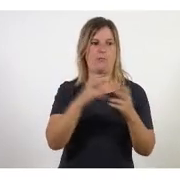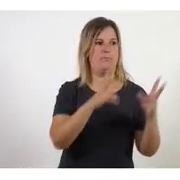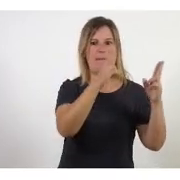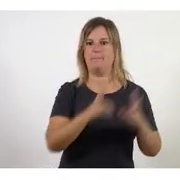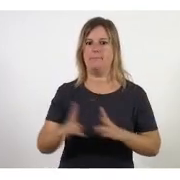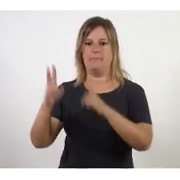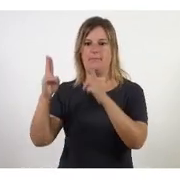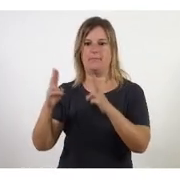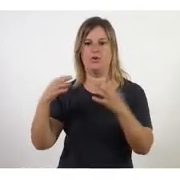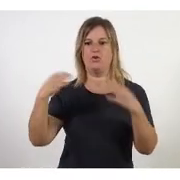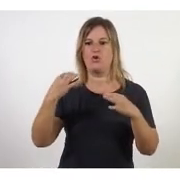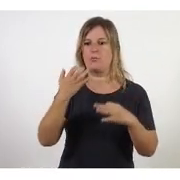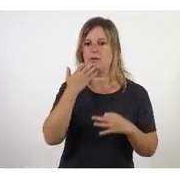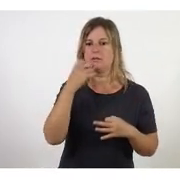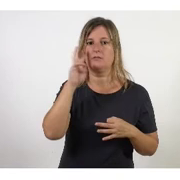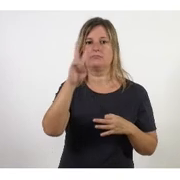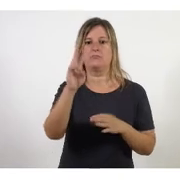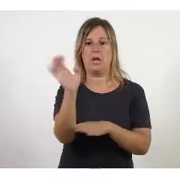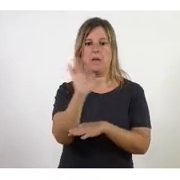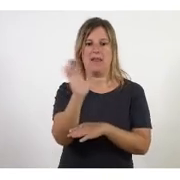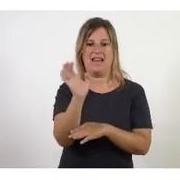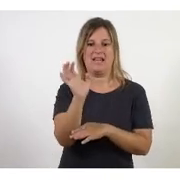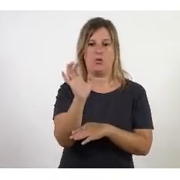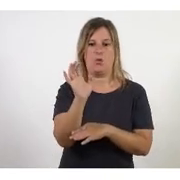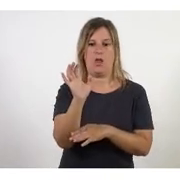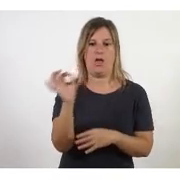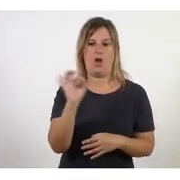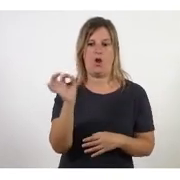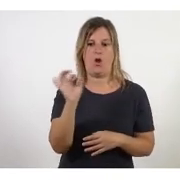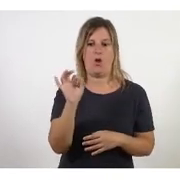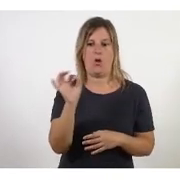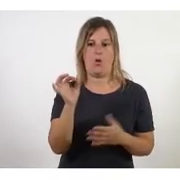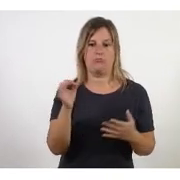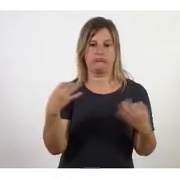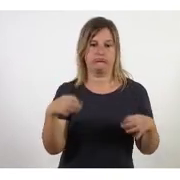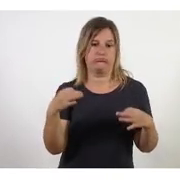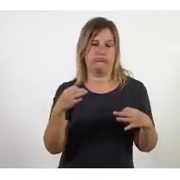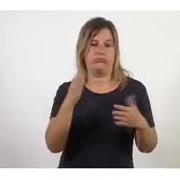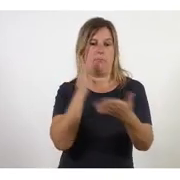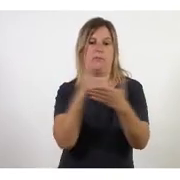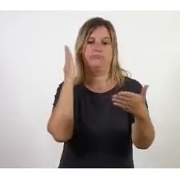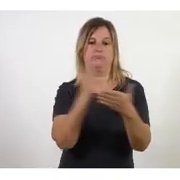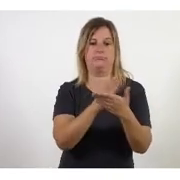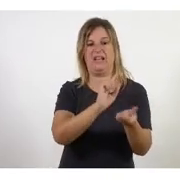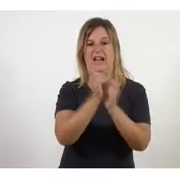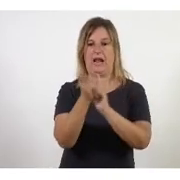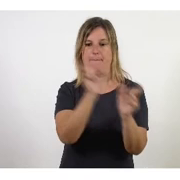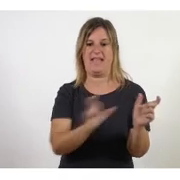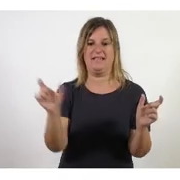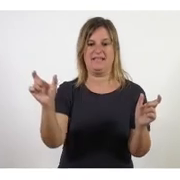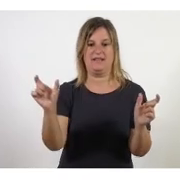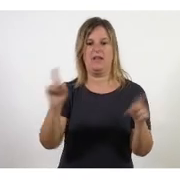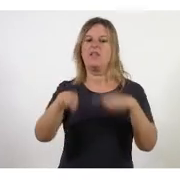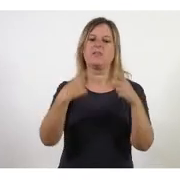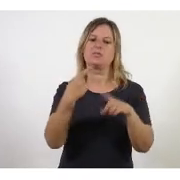i l'habitual quan estem mirant doncs, una pel·lícula o un clip normal i corrent. Vale? Després tenim la